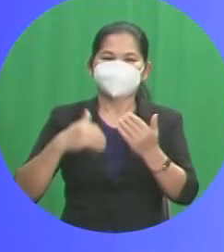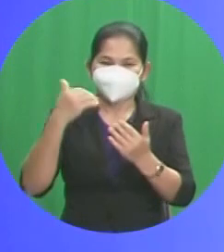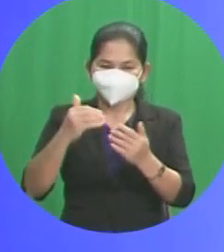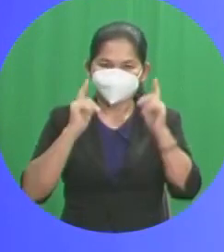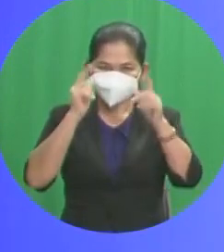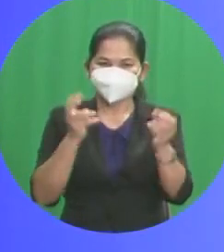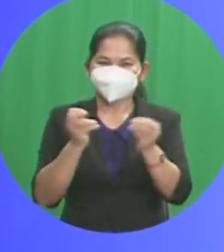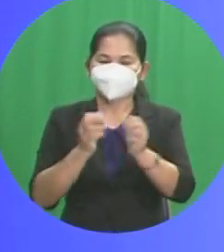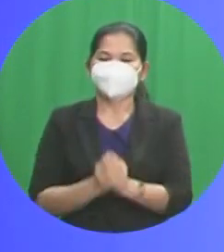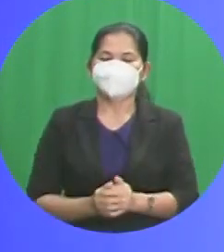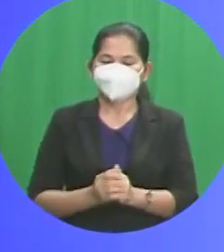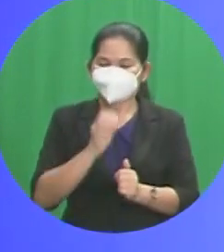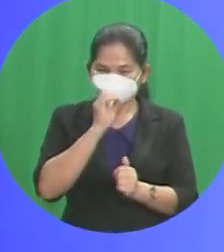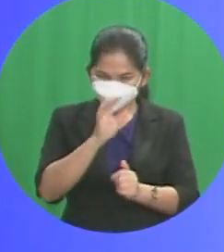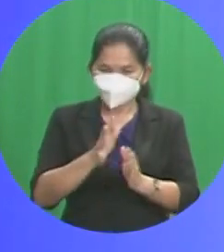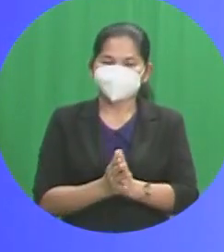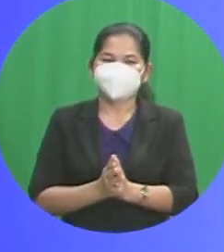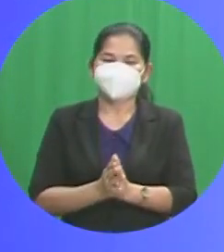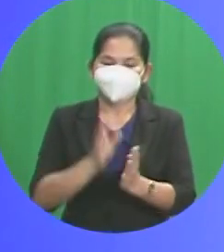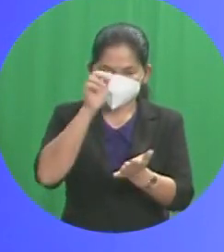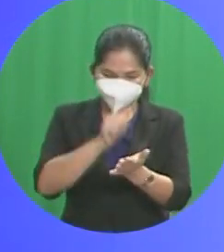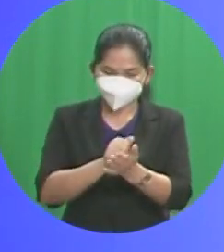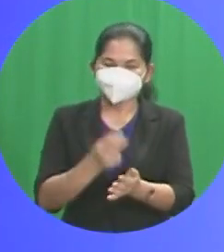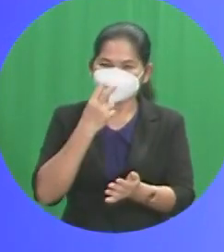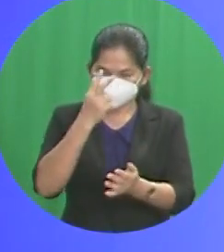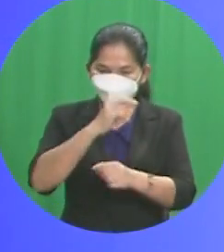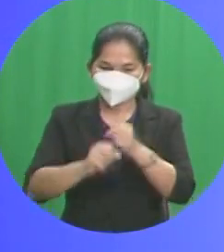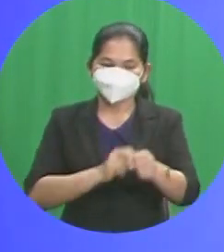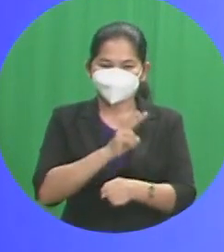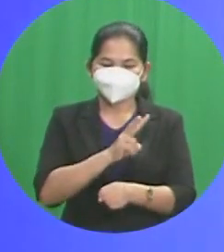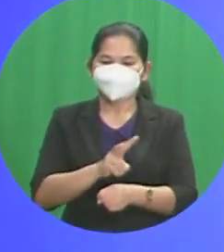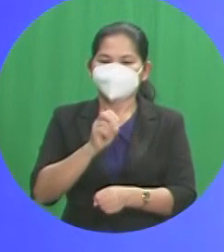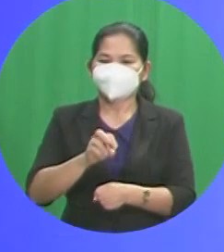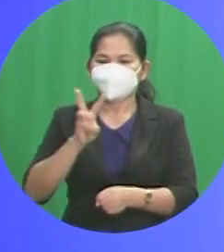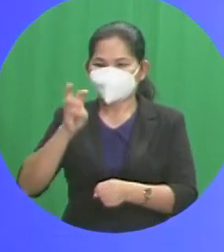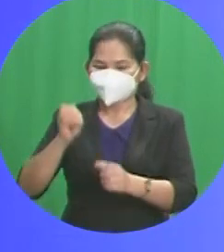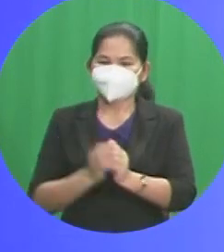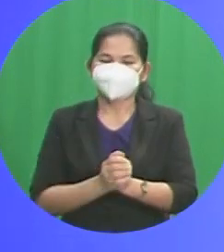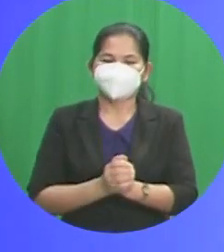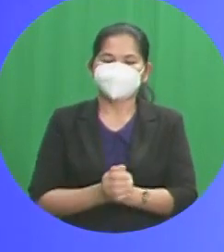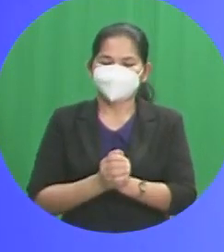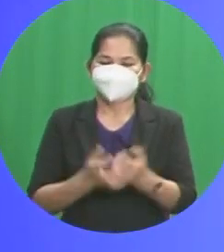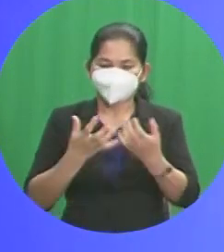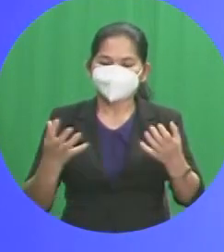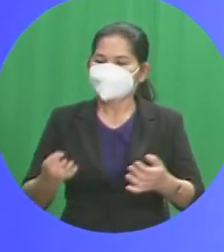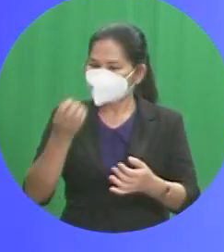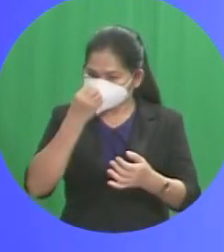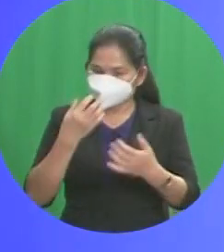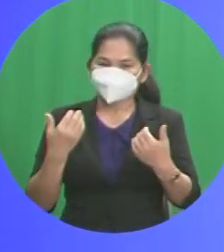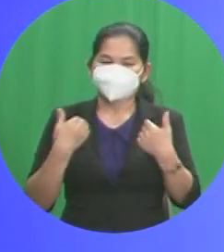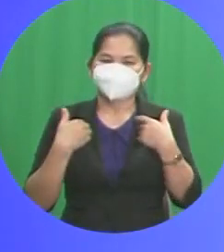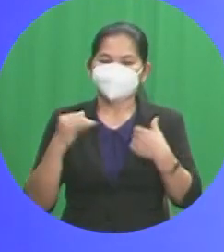ឯកឧត្តមឧបនាយករដ្ឋមន្ត្រីបញ្ជាក់ថាដើម្បីសម្រេចបានចក្ខុវិស័យឆ្នាំ2030ស្ដីពីប្រព័ន្ធស្បៀងនៅកម្ពុជា